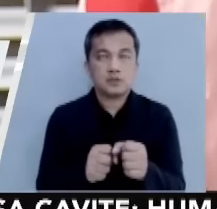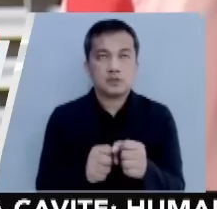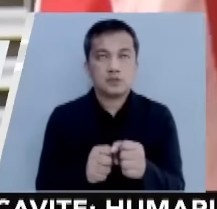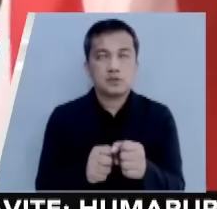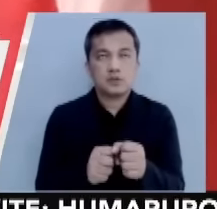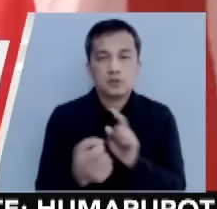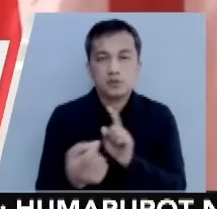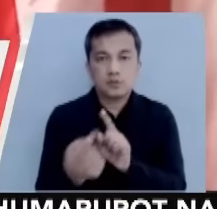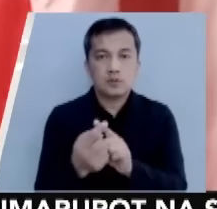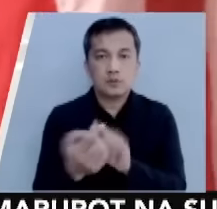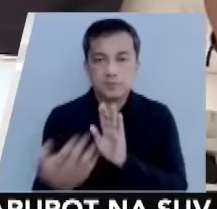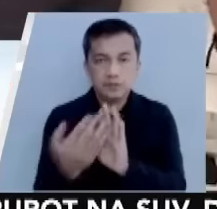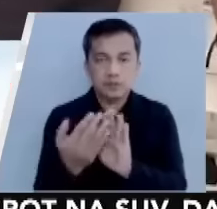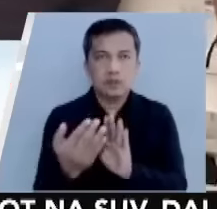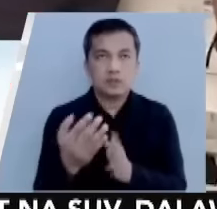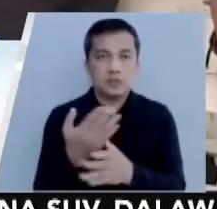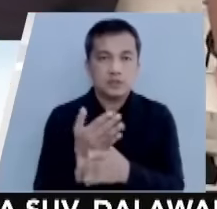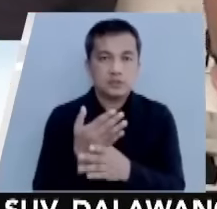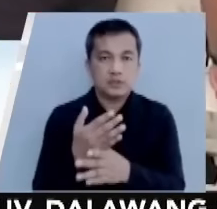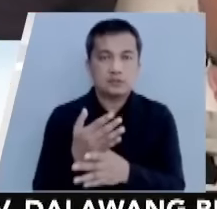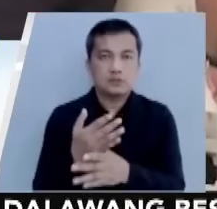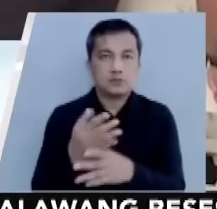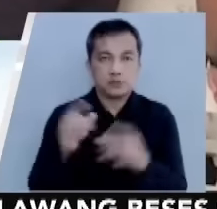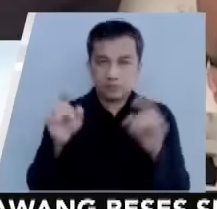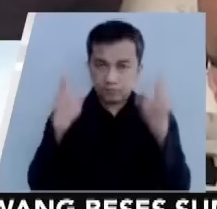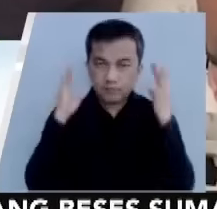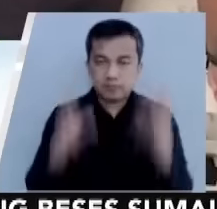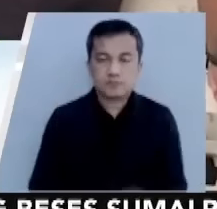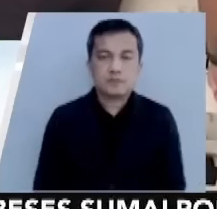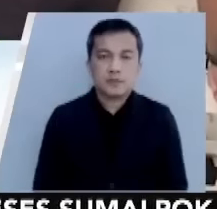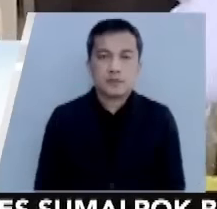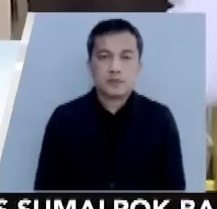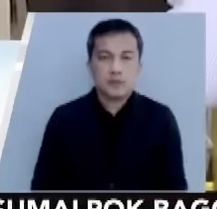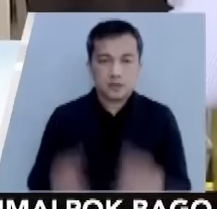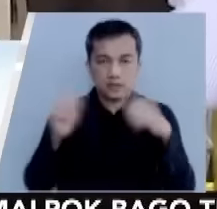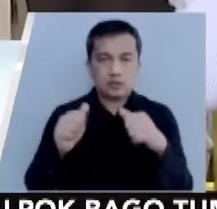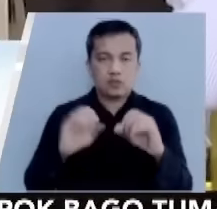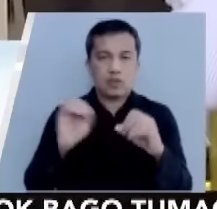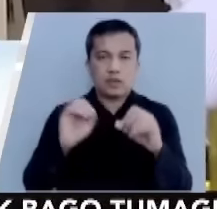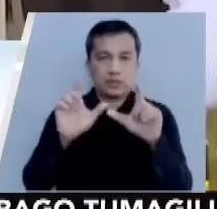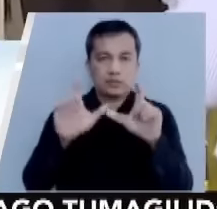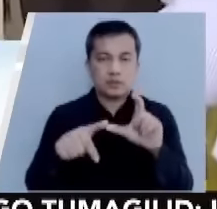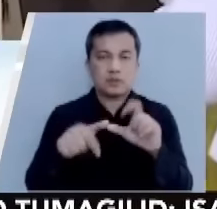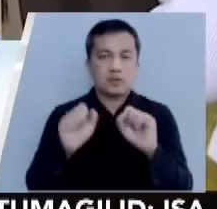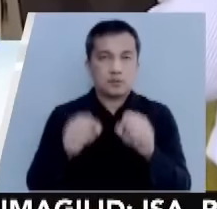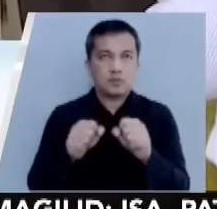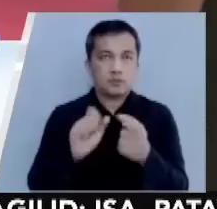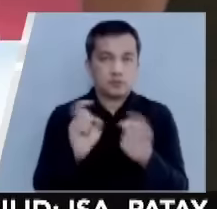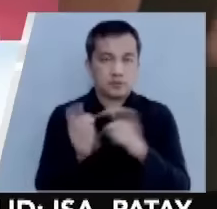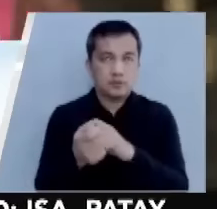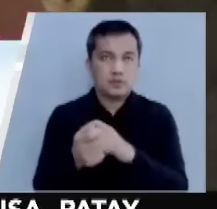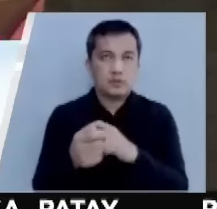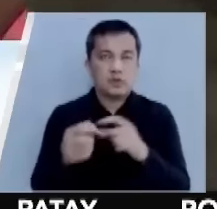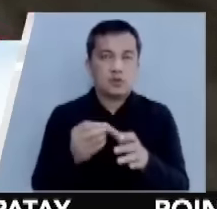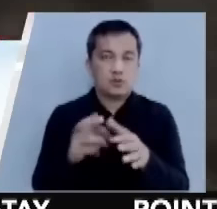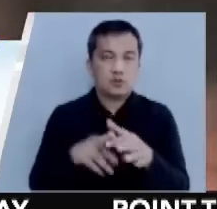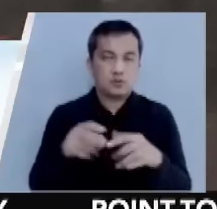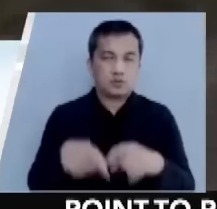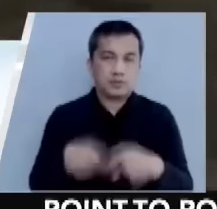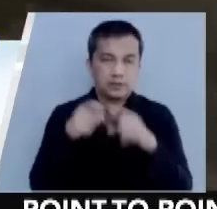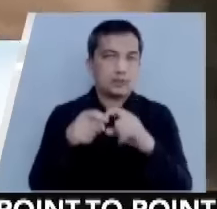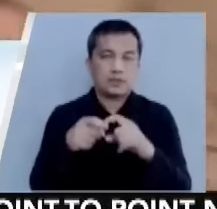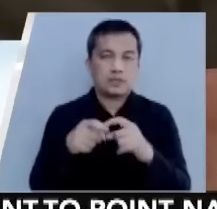facing our shared threats. Ang kasunduang ito ay walang expiration pero pwede raw baguhin o isuspindi. Hindi rin daw